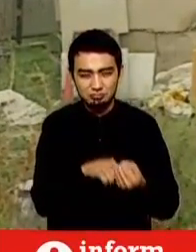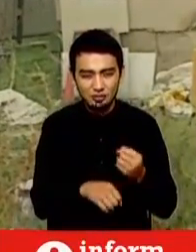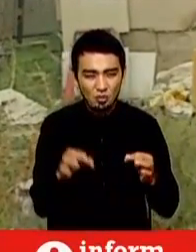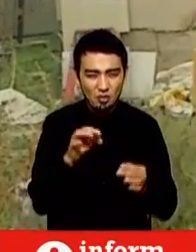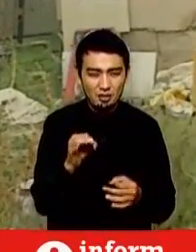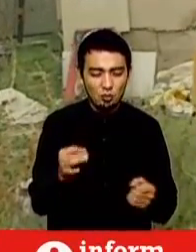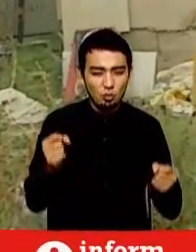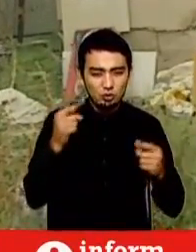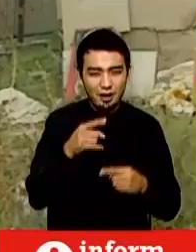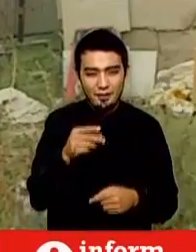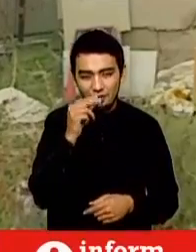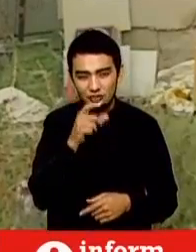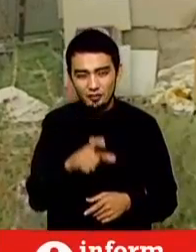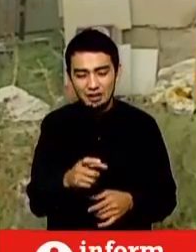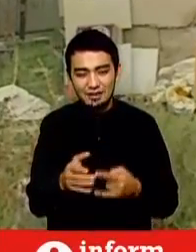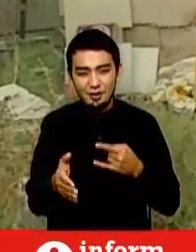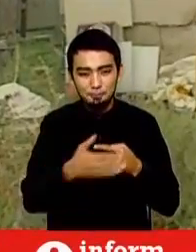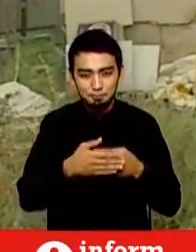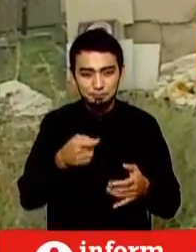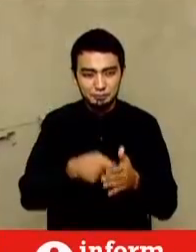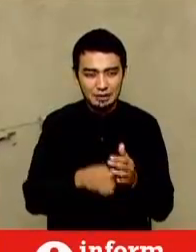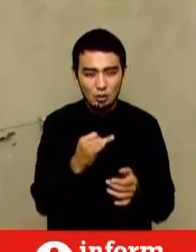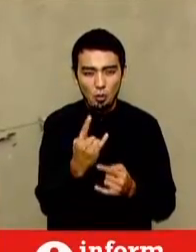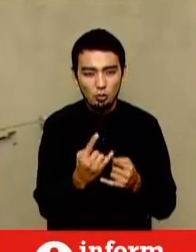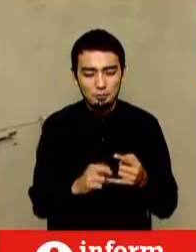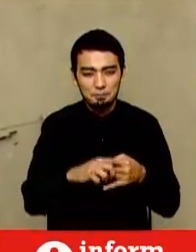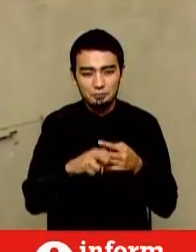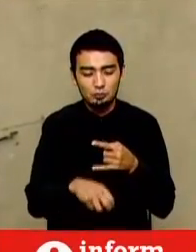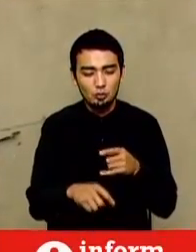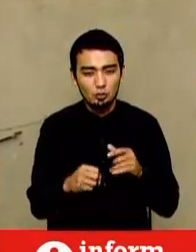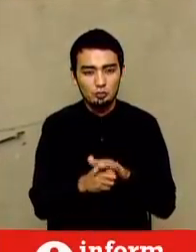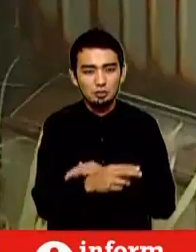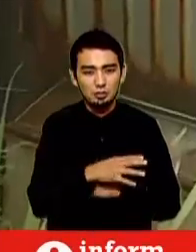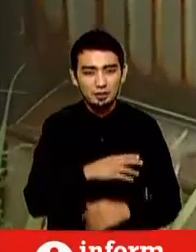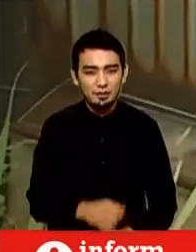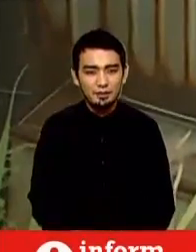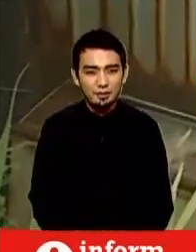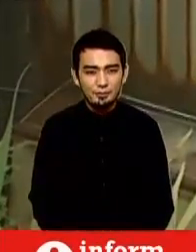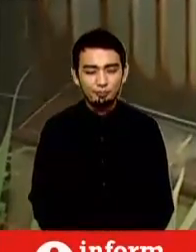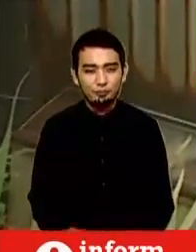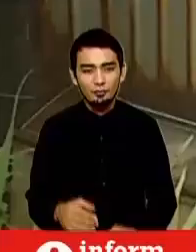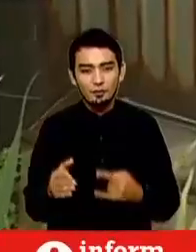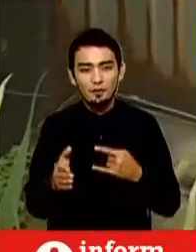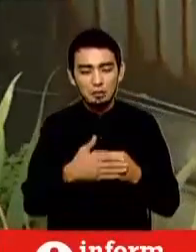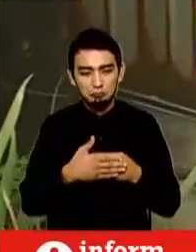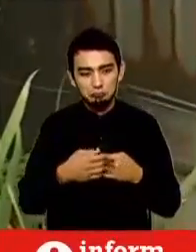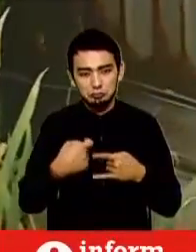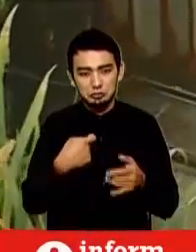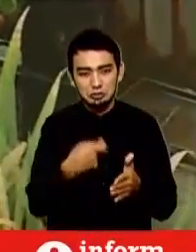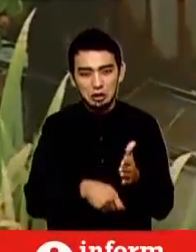көршілері қаскөйдің есіктерді жауып терезеден шығып кеткенін айтып отыр. Есік жабық дейді, терезеден түсіп,